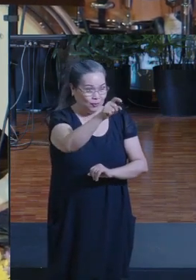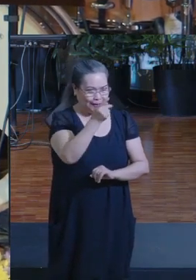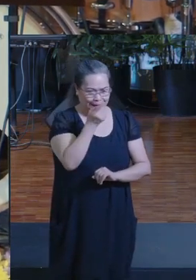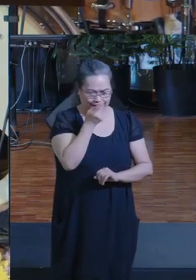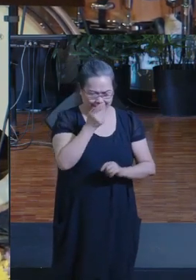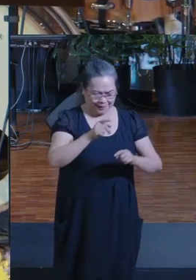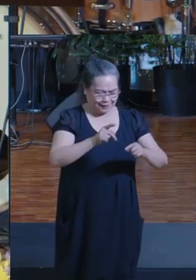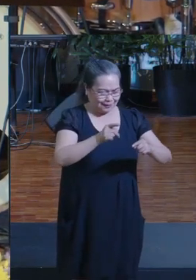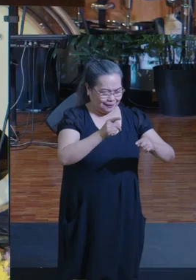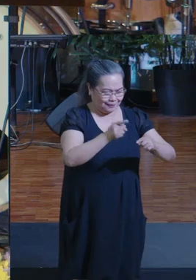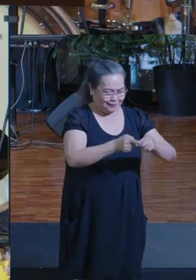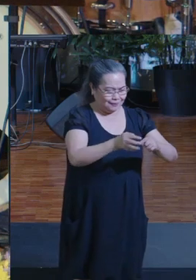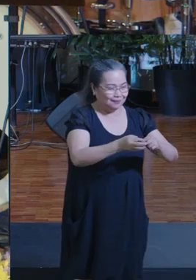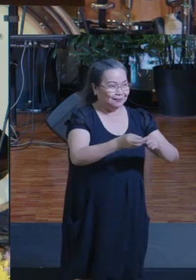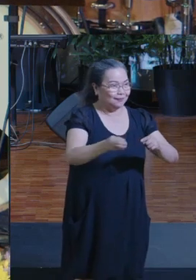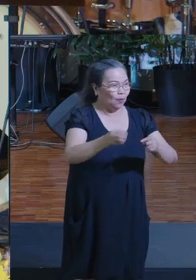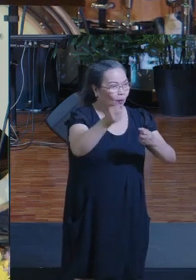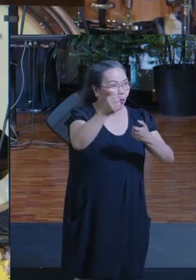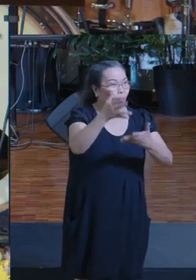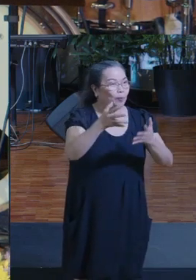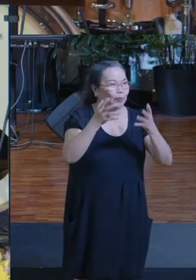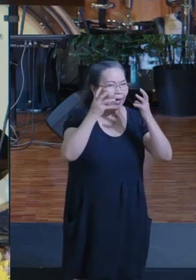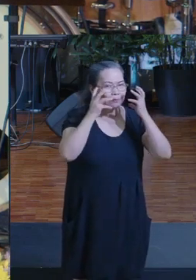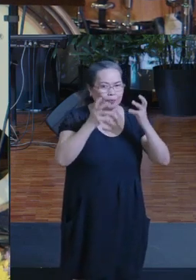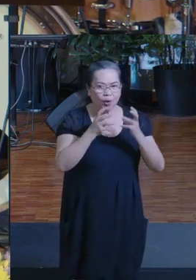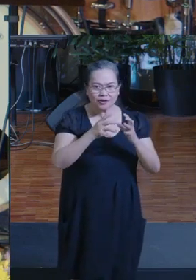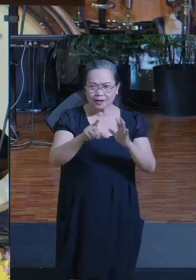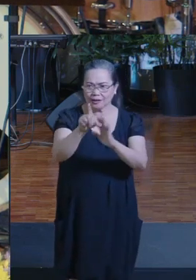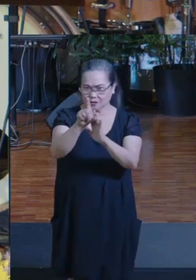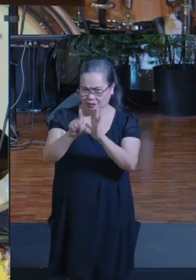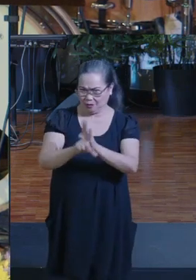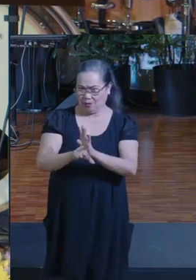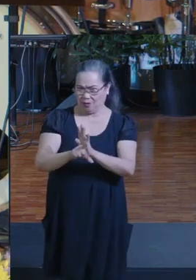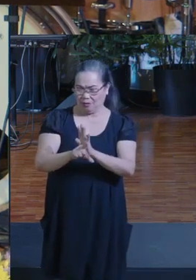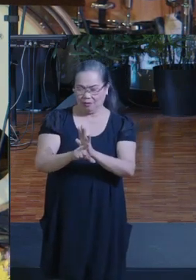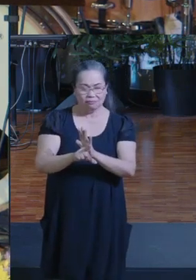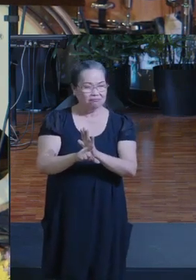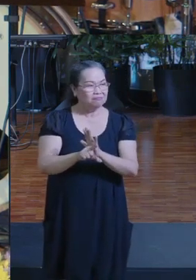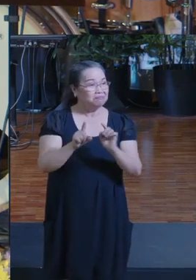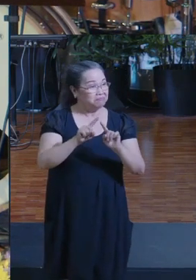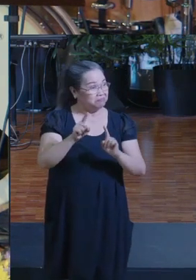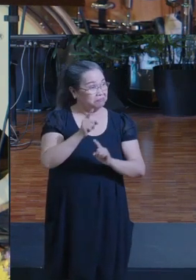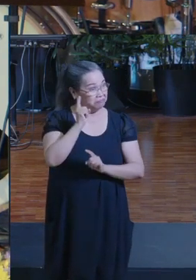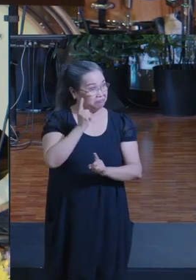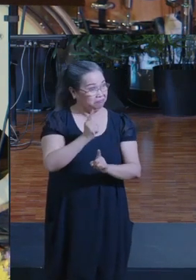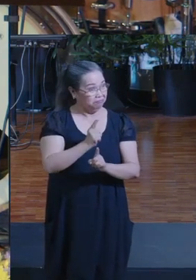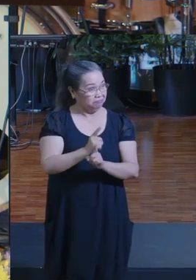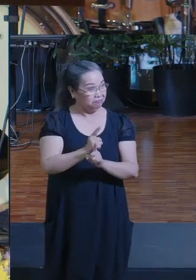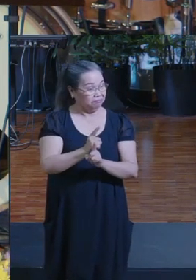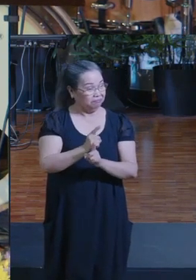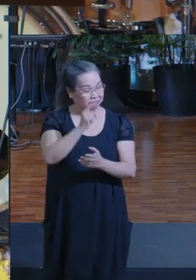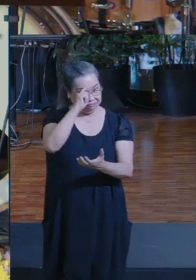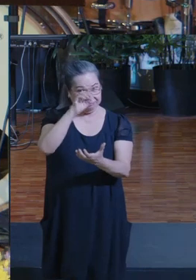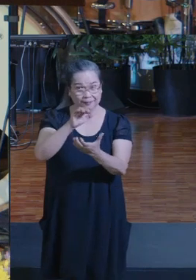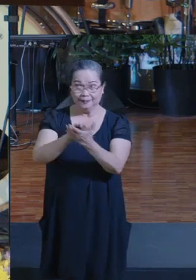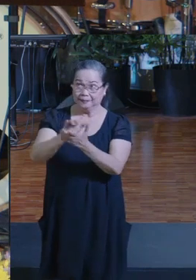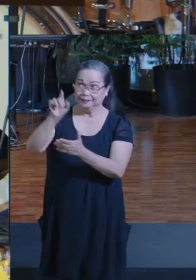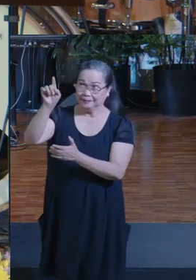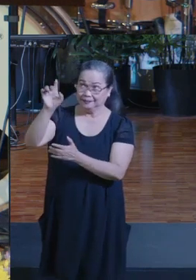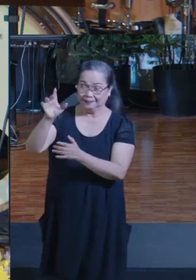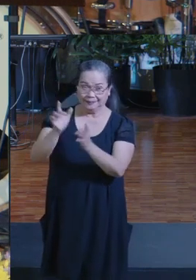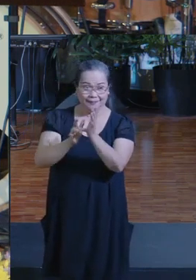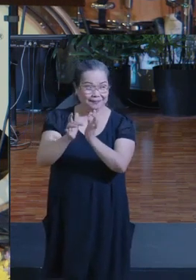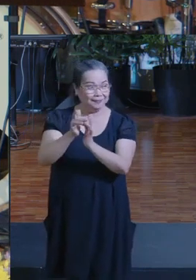sa batas ni Moises. At bagaman tama ang pananampalataya kay Jesus para sa